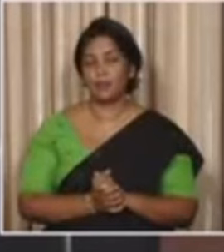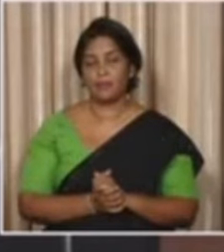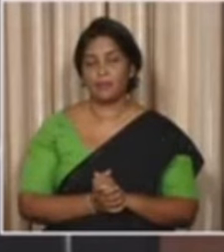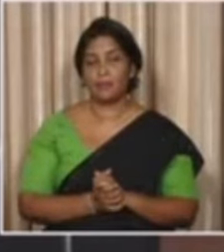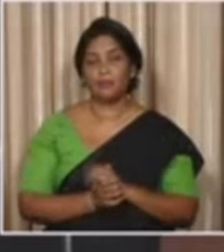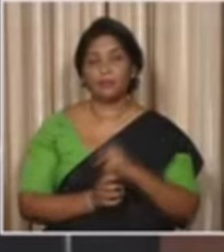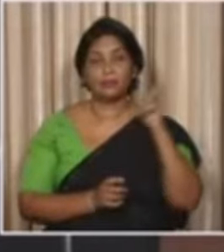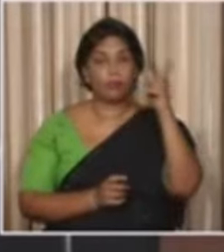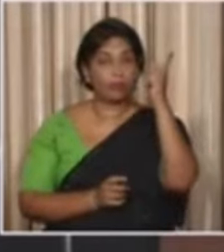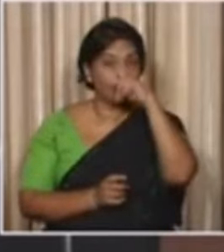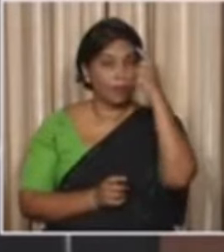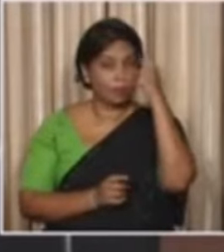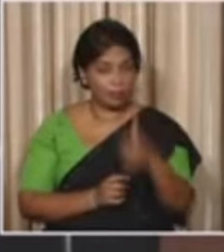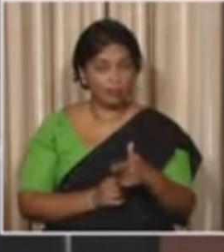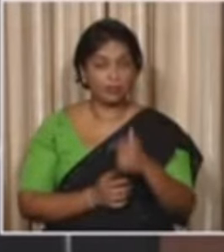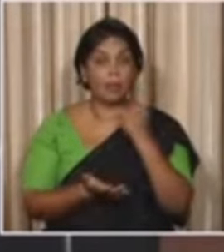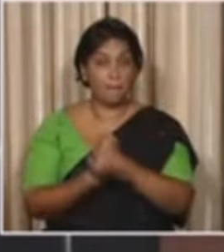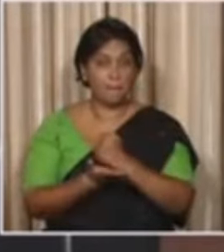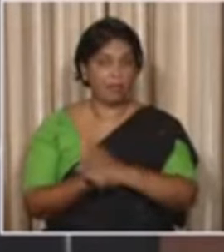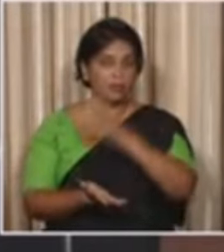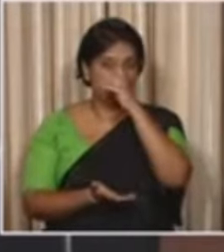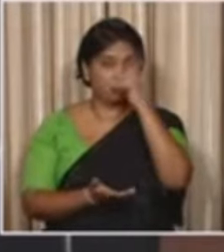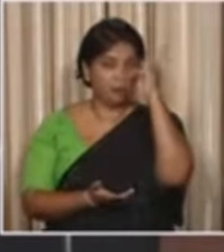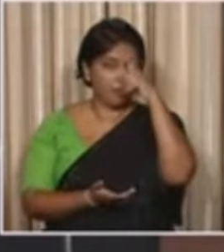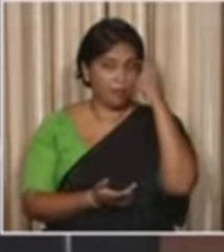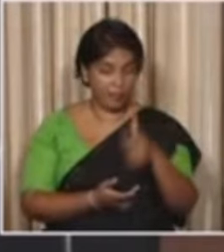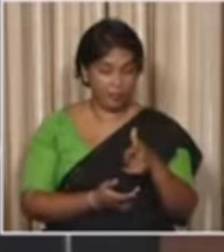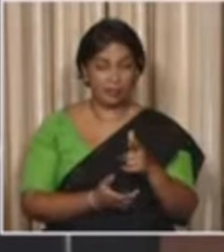ඔහුගේ වැටුප මේ මහා බැංකුවේ